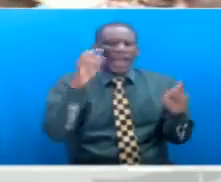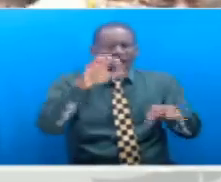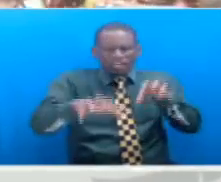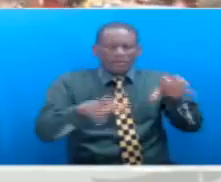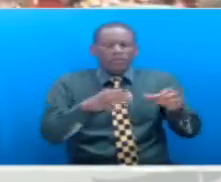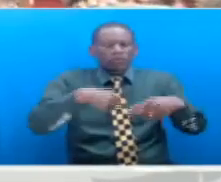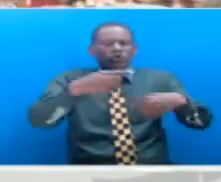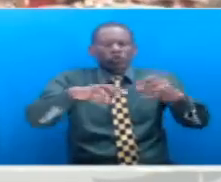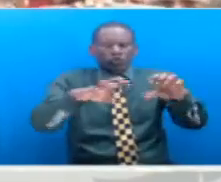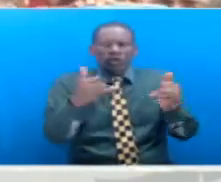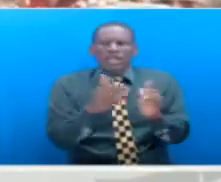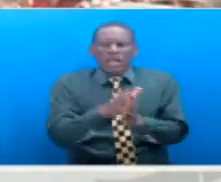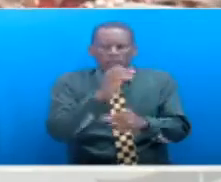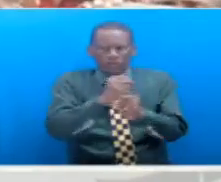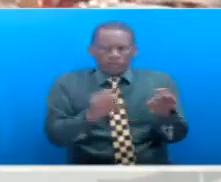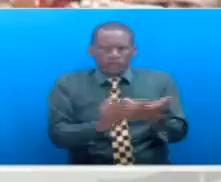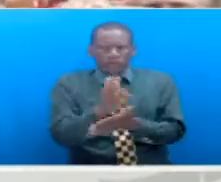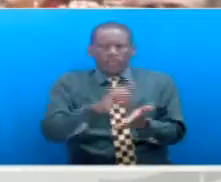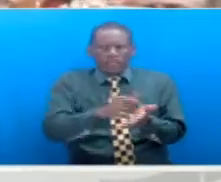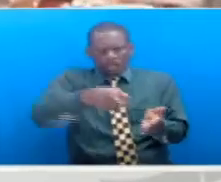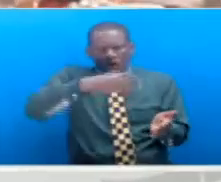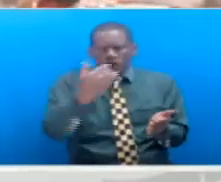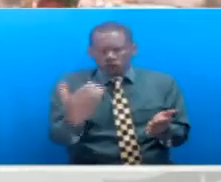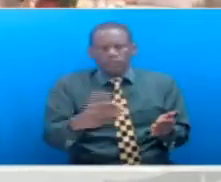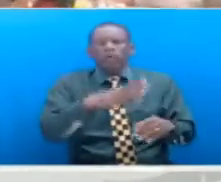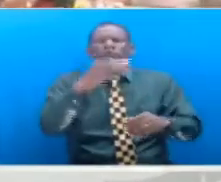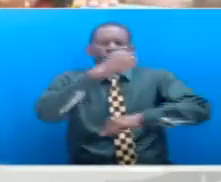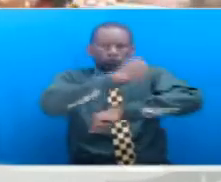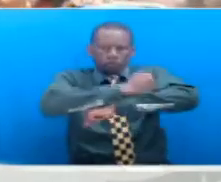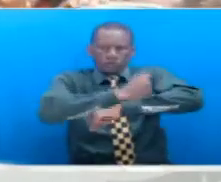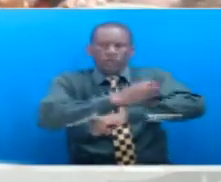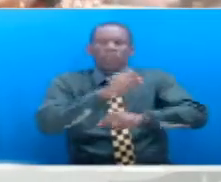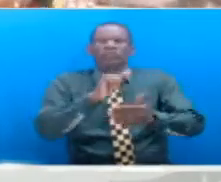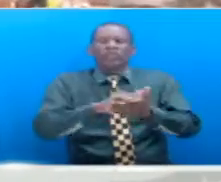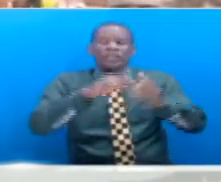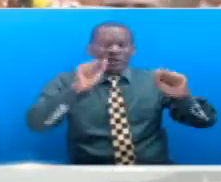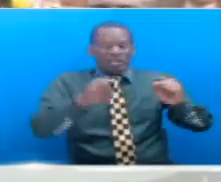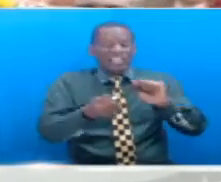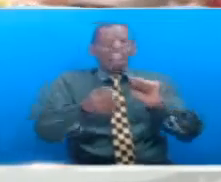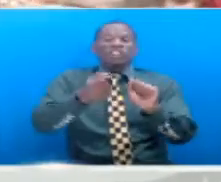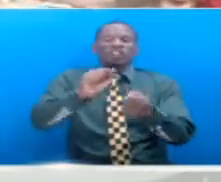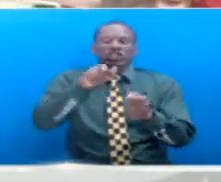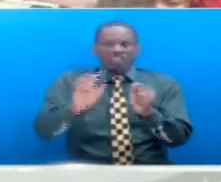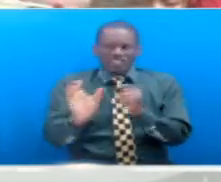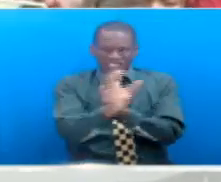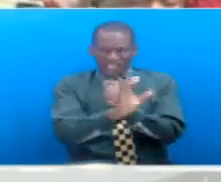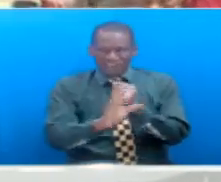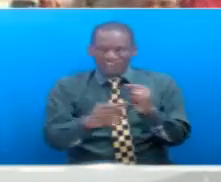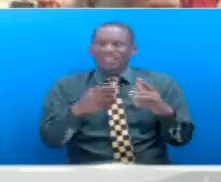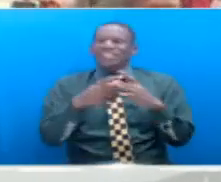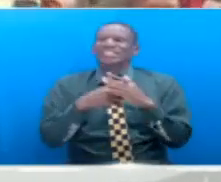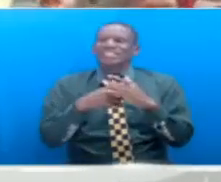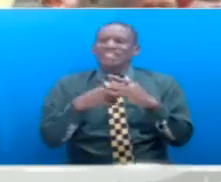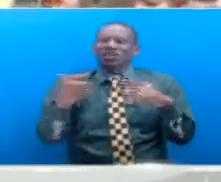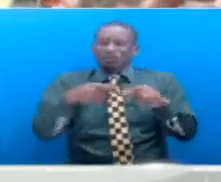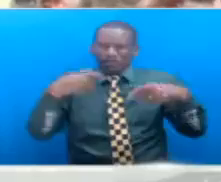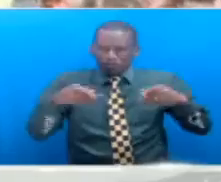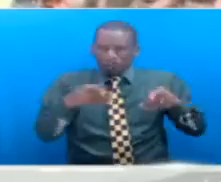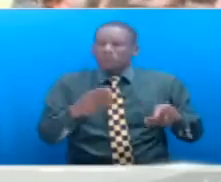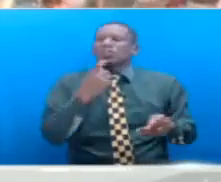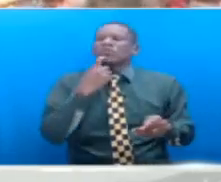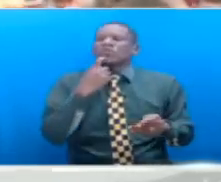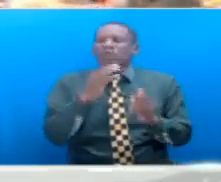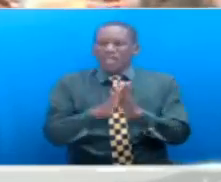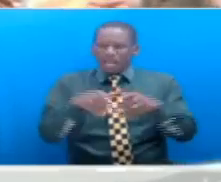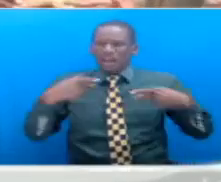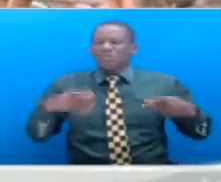mbele, na tuhakikisha kwamba watoto wetu wanasoma, ili tuweze kubadilisha Kenya yetu, tukianza na watu wa hapa Turkana na